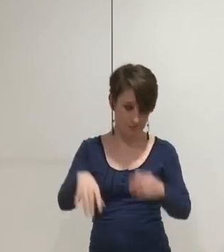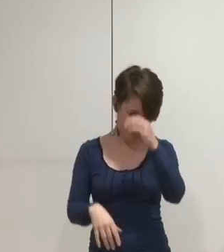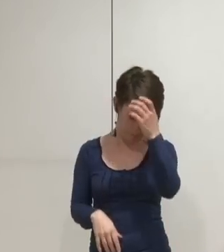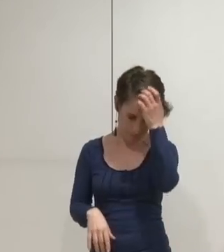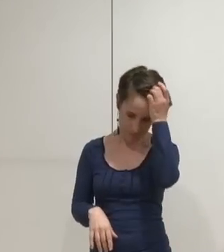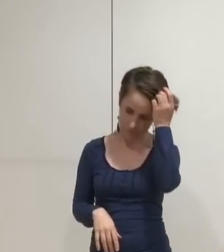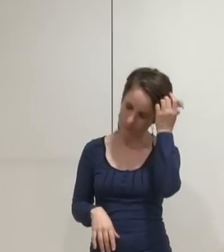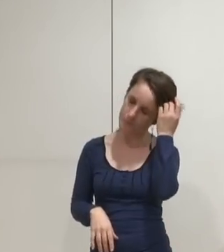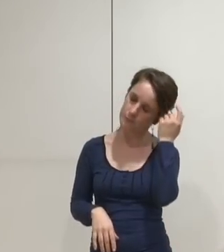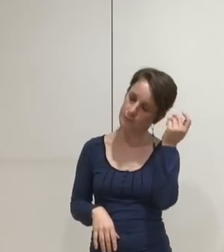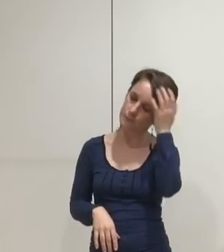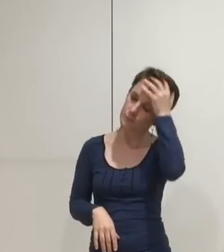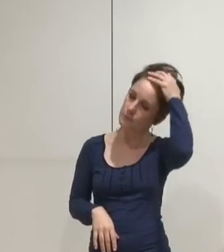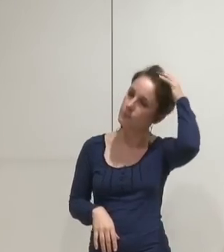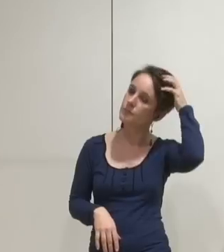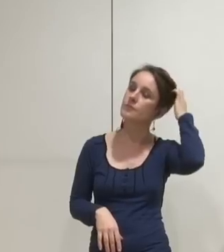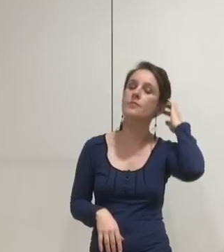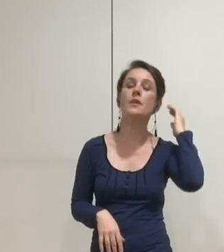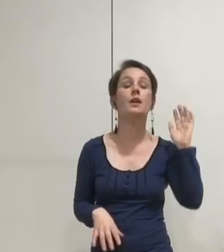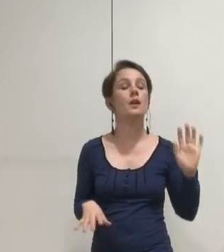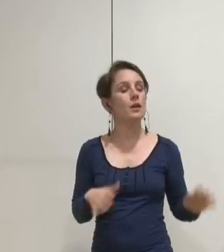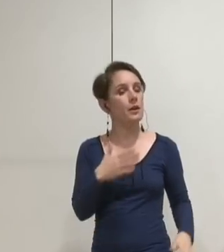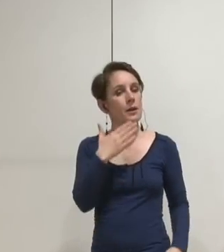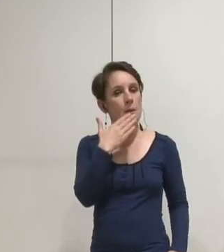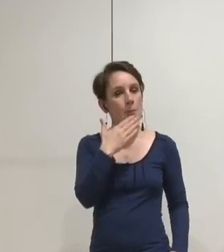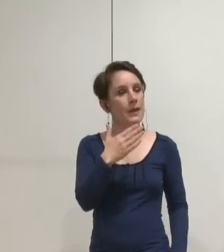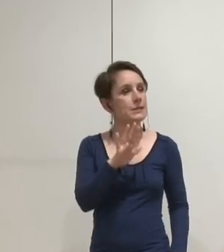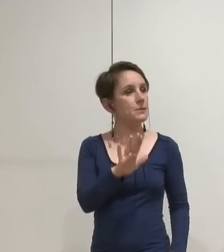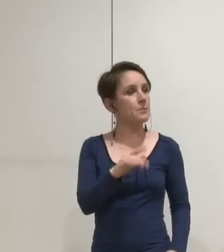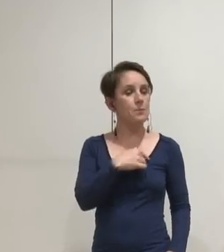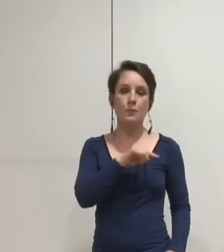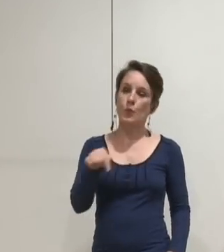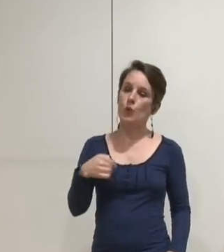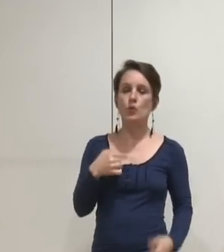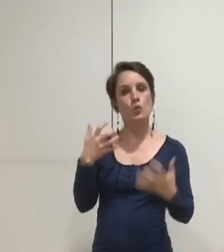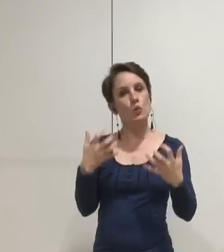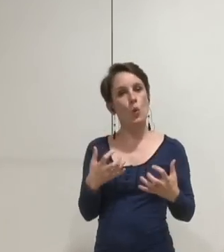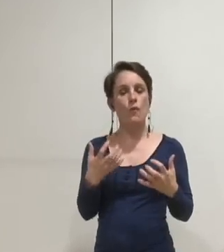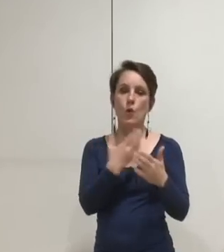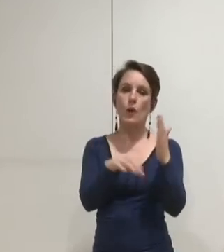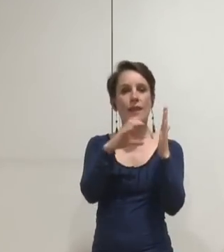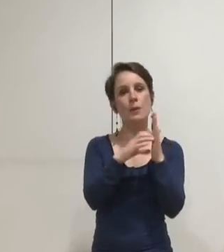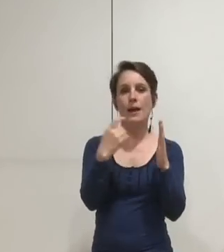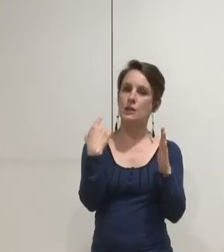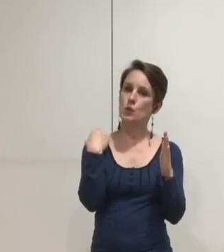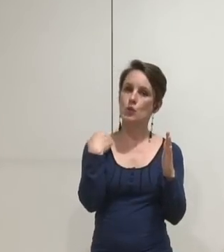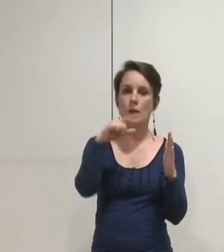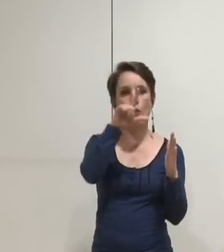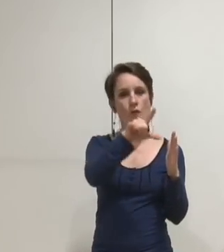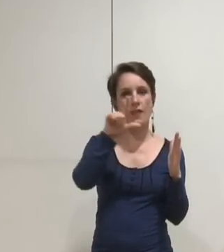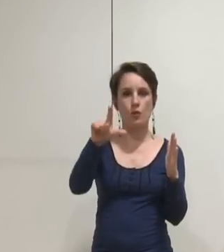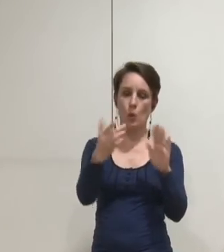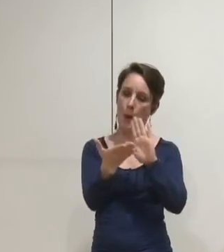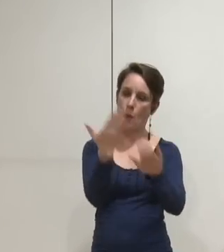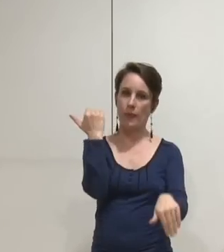merci nous demandons quant à nous le retrait de la délibération 22 pour trois